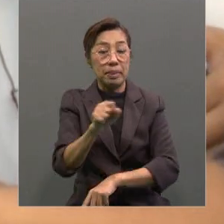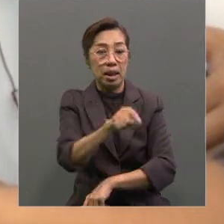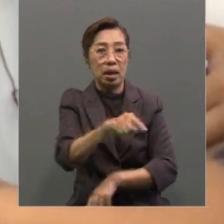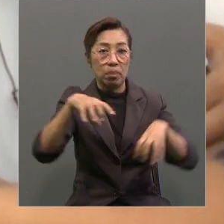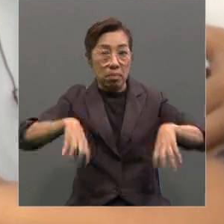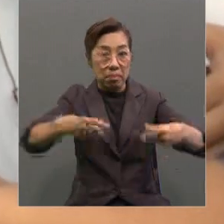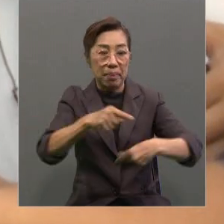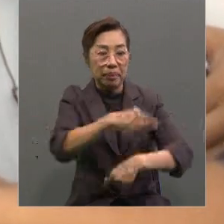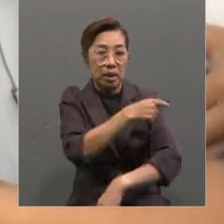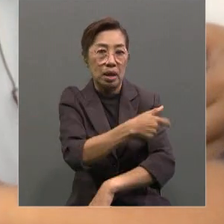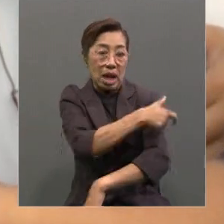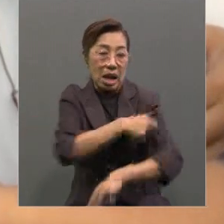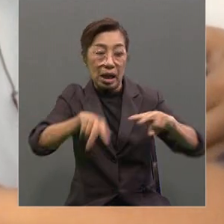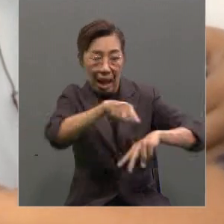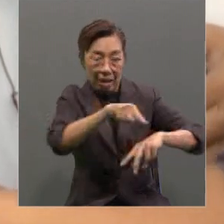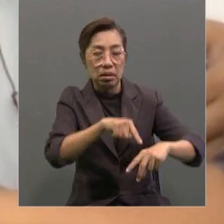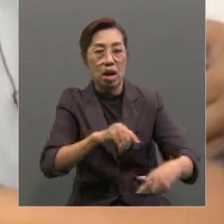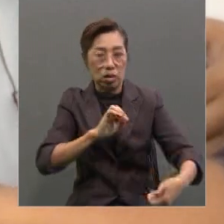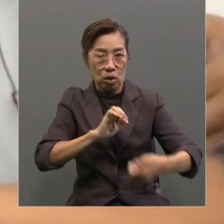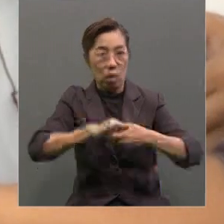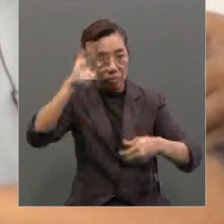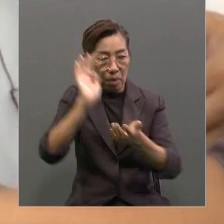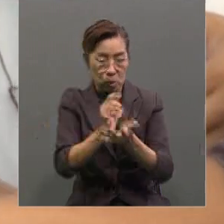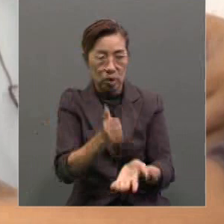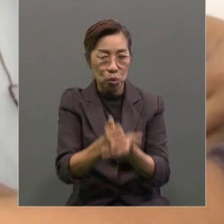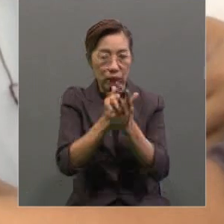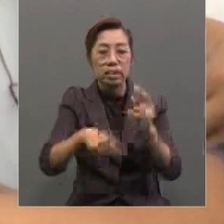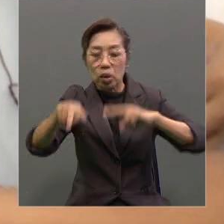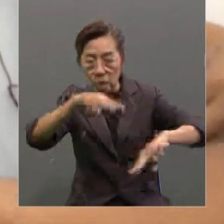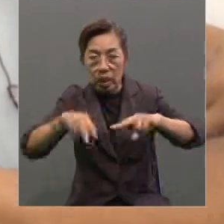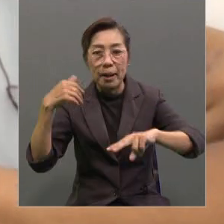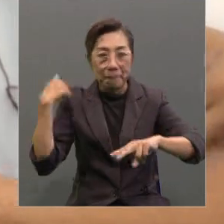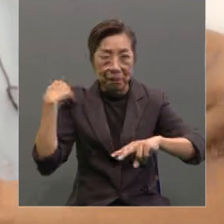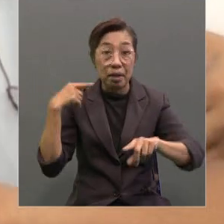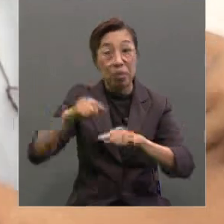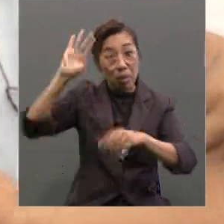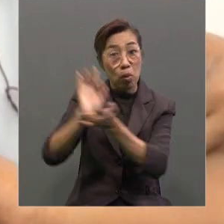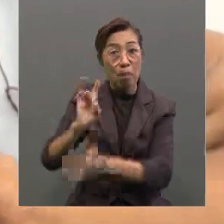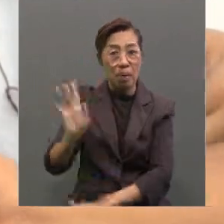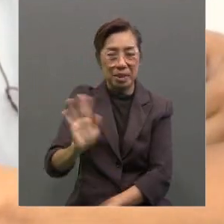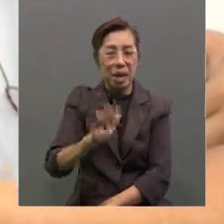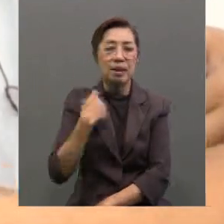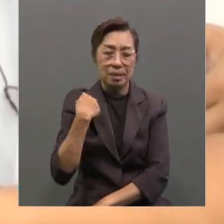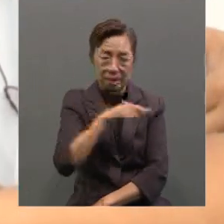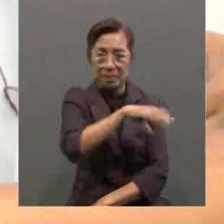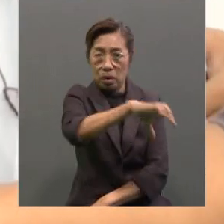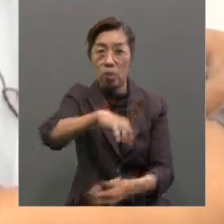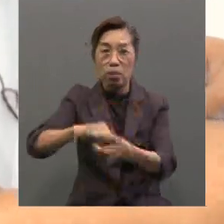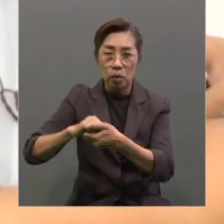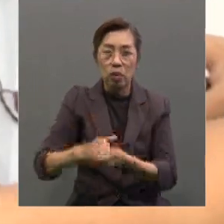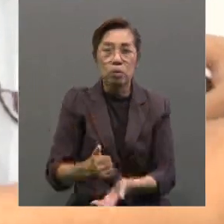ำลังเนี่ยจะมีเพิ่มมากขึ้นตามจำนวนนักท่องเที่ยวแต่ไม่ได้ใช้ตำรวจอย่างเดียวใช้ภาคส่วนอื่นด้วยที่เป็นอะไรแอนด้วยกันนะครับ